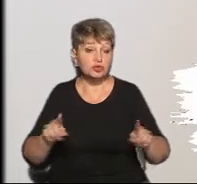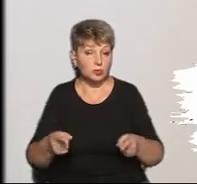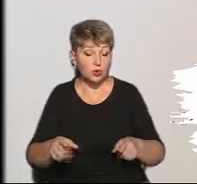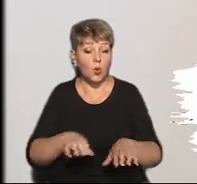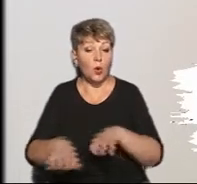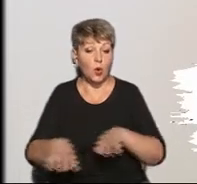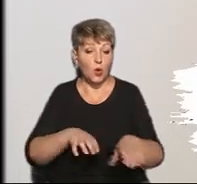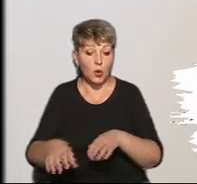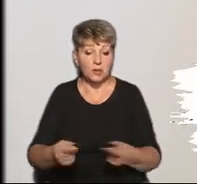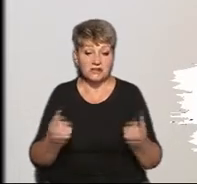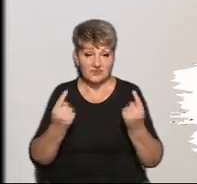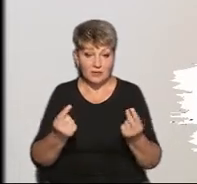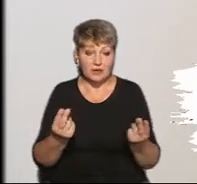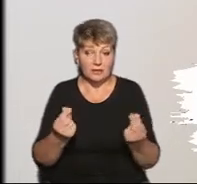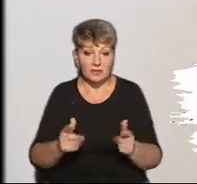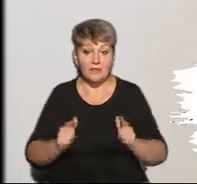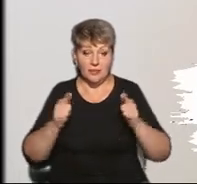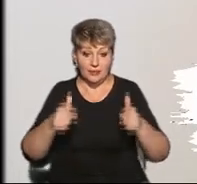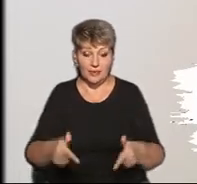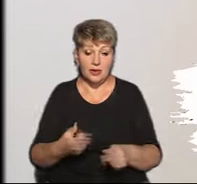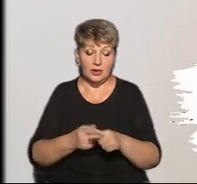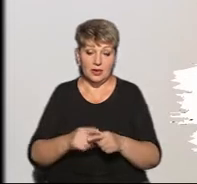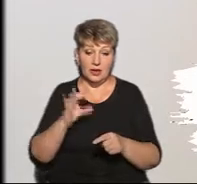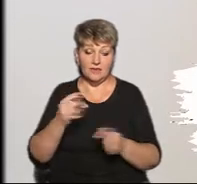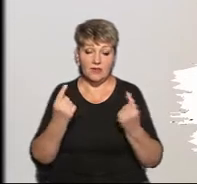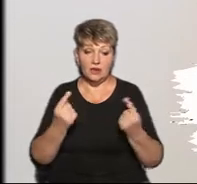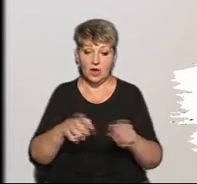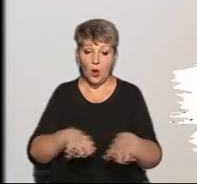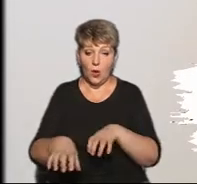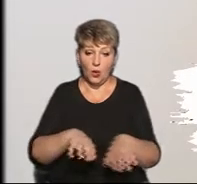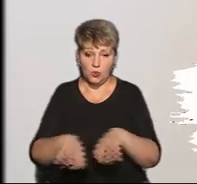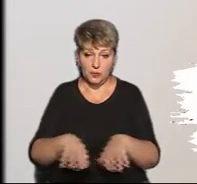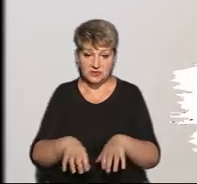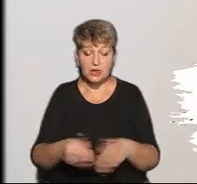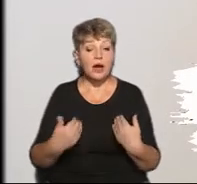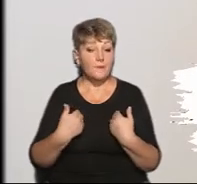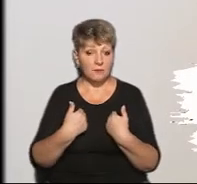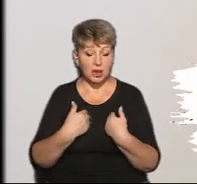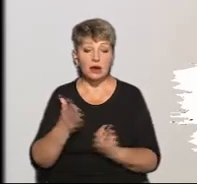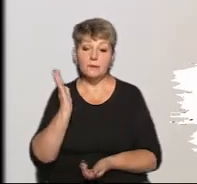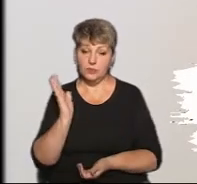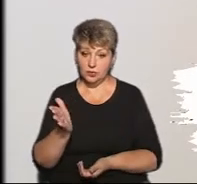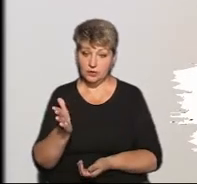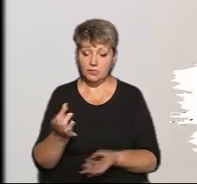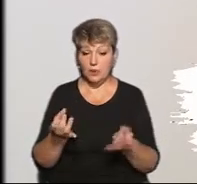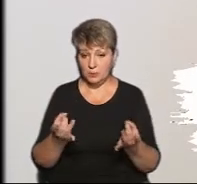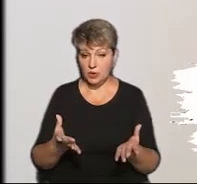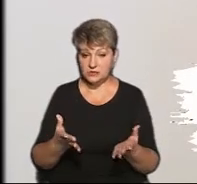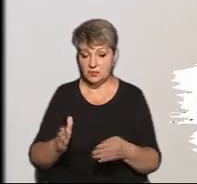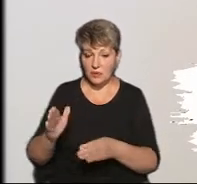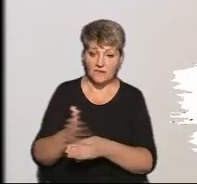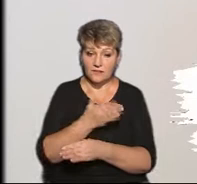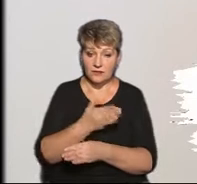прийшла з великими грошами, в місто Черкаси прийшла велика корупція. Звичайно, ми будемо просто викорінювати